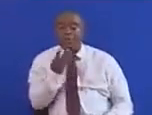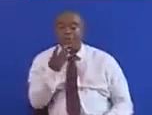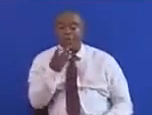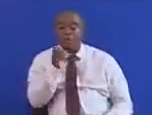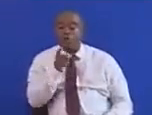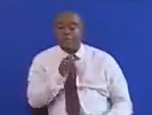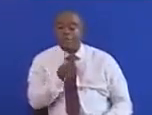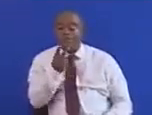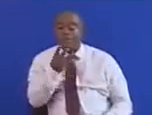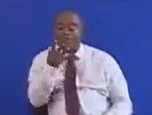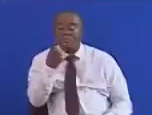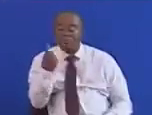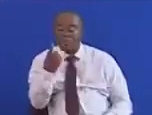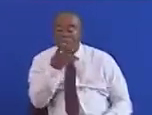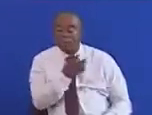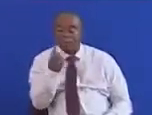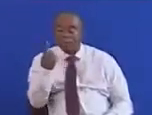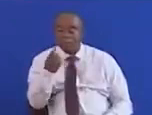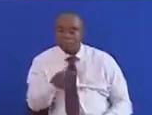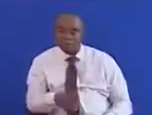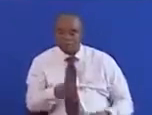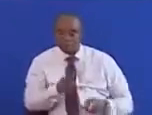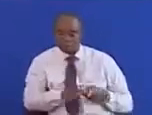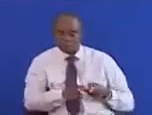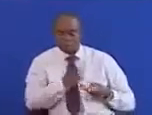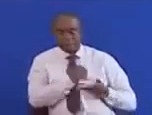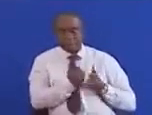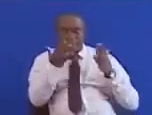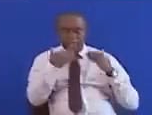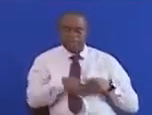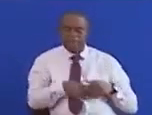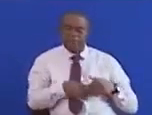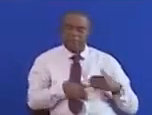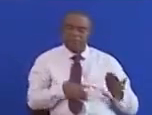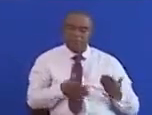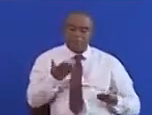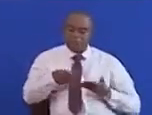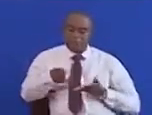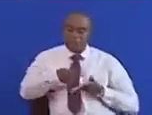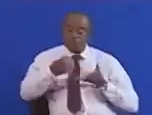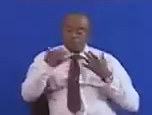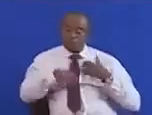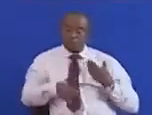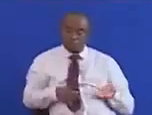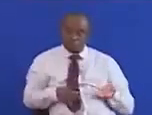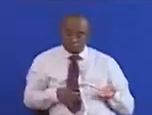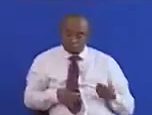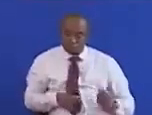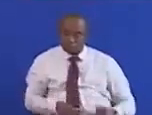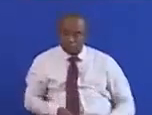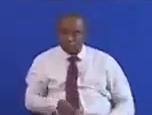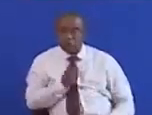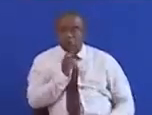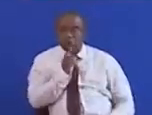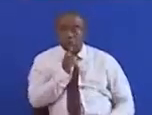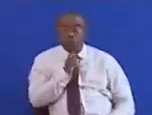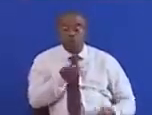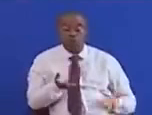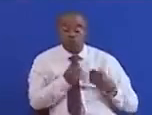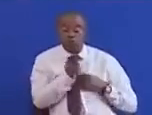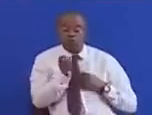waliopo 251 tu. Kwenye sekta ya afya, kwa maana zahanati na vituo vya afya, wapo